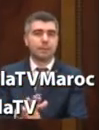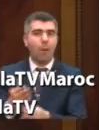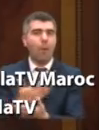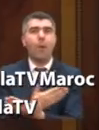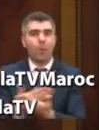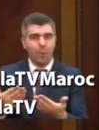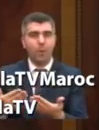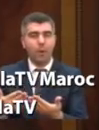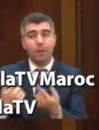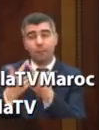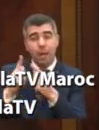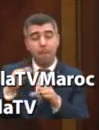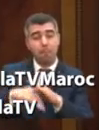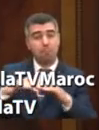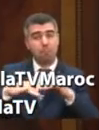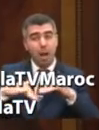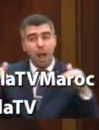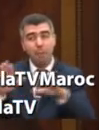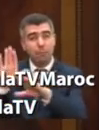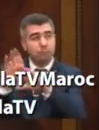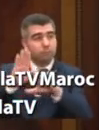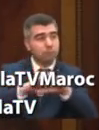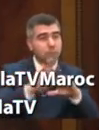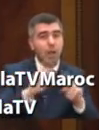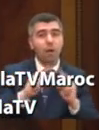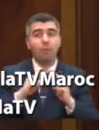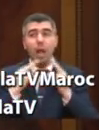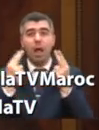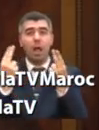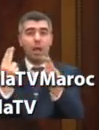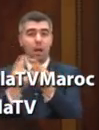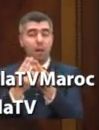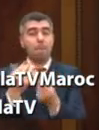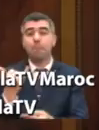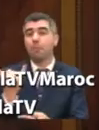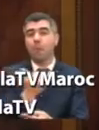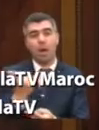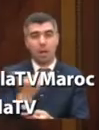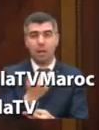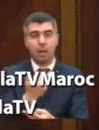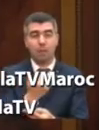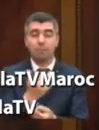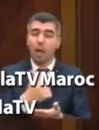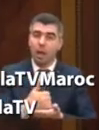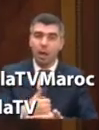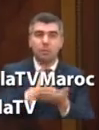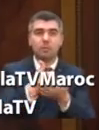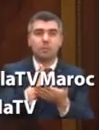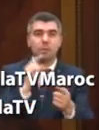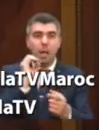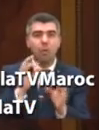البرلمانات الدولية والمنظمات الحقوقية مسؤولة كذلك تجاه الأسير الفلسطيني